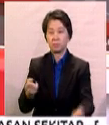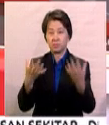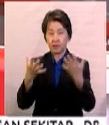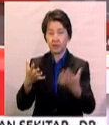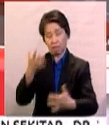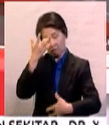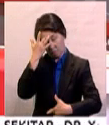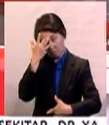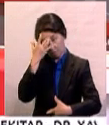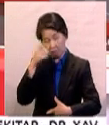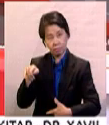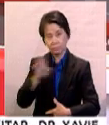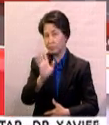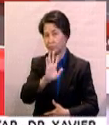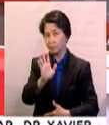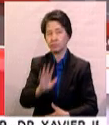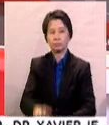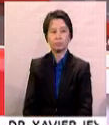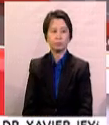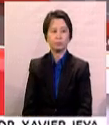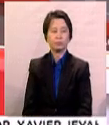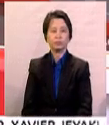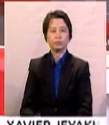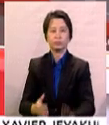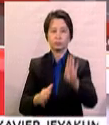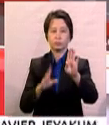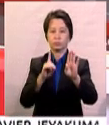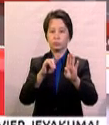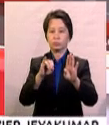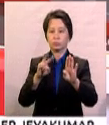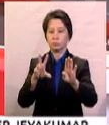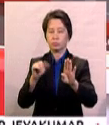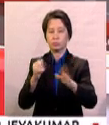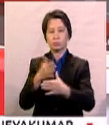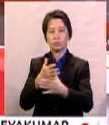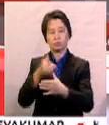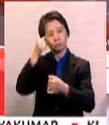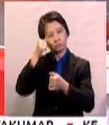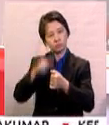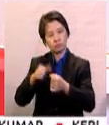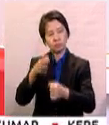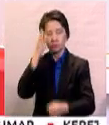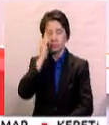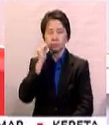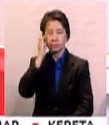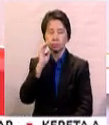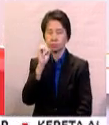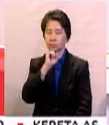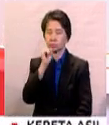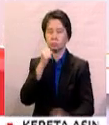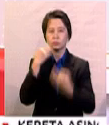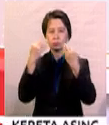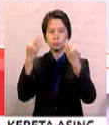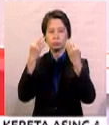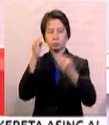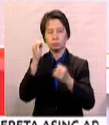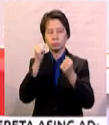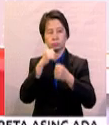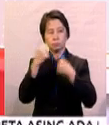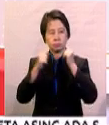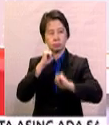kena penyakit afantasia ni. Baiklah, malam ini B Diva nak kongsikan lagi kenangan serta pengalaman selebriti tanah air